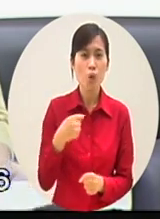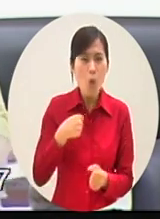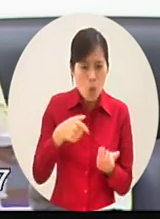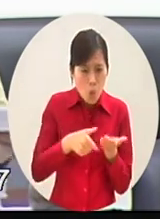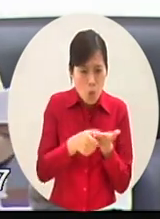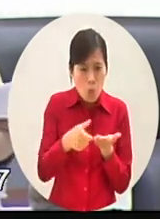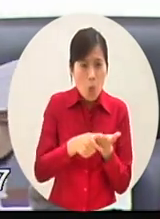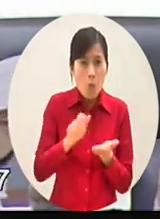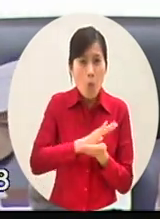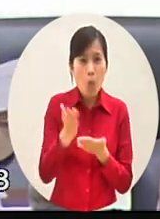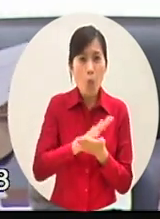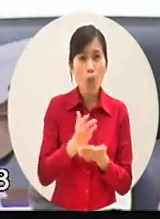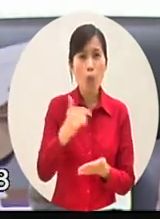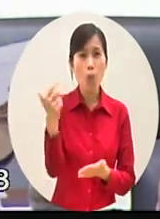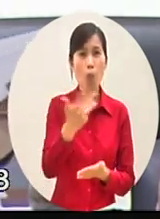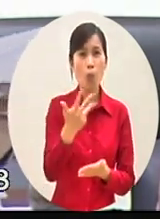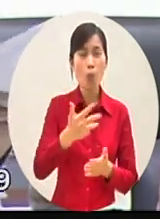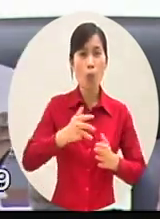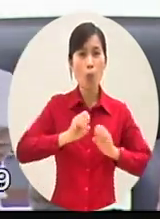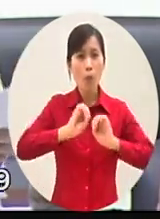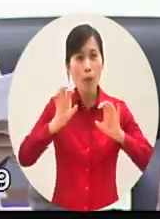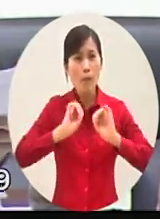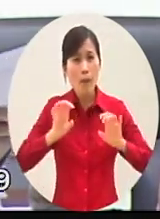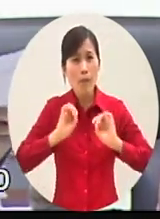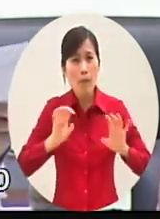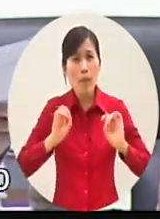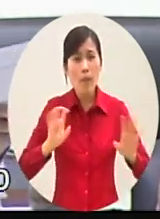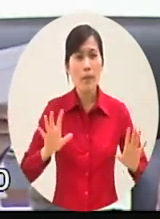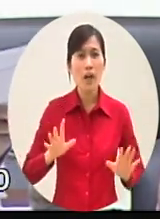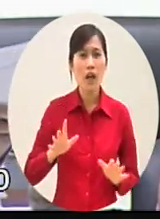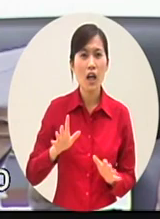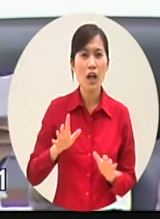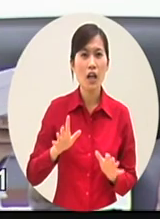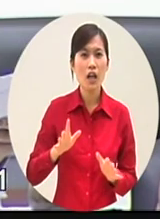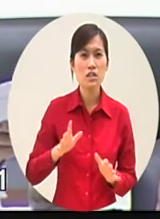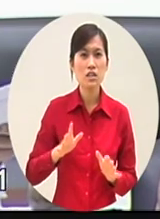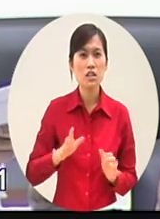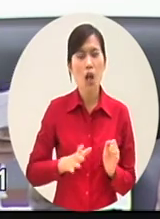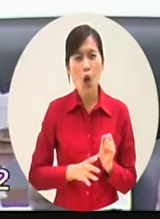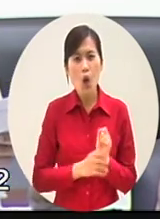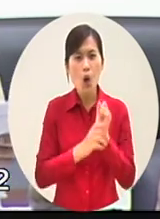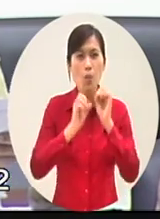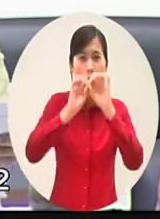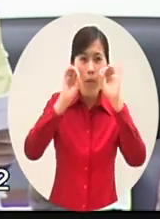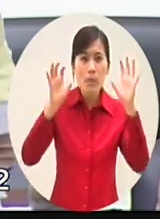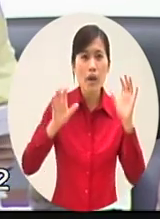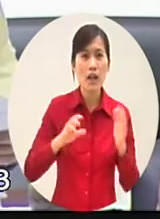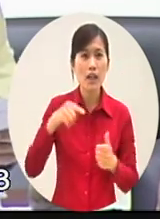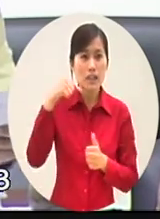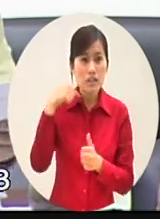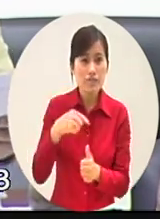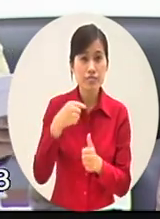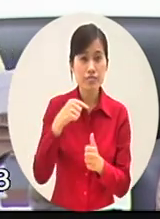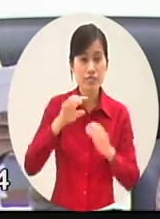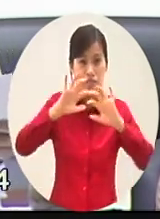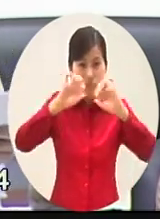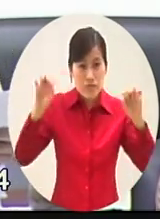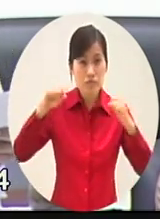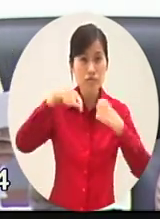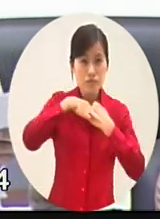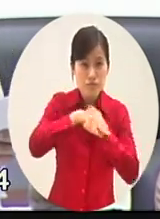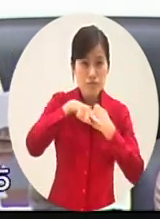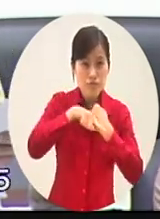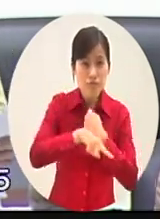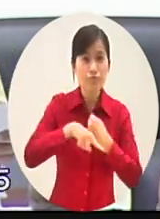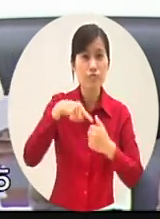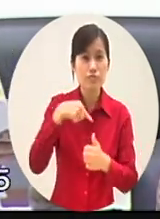面全部都是在讲这个探索教育，那这个我觉得说我们的市政府应该可以来试试看做这一块，